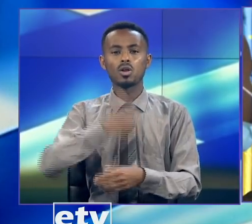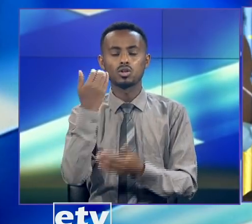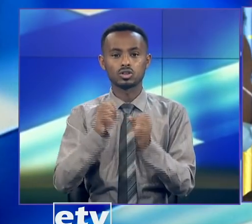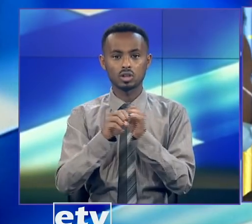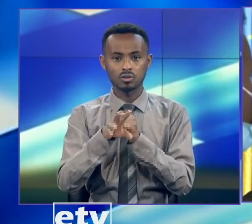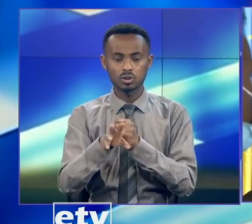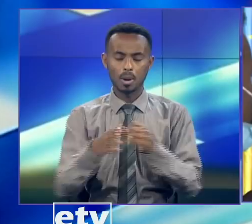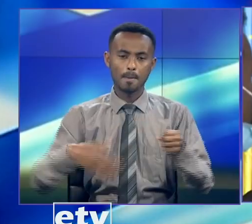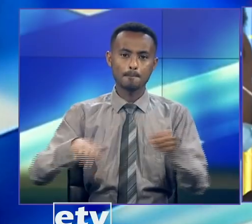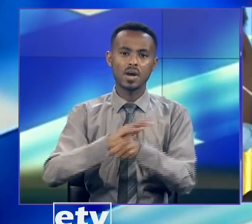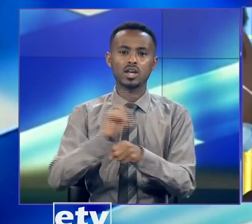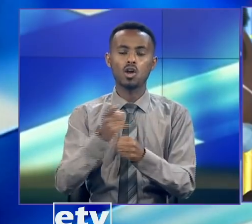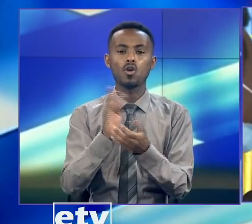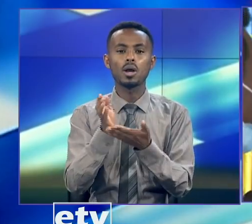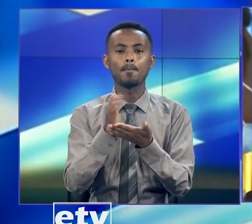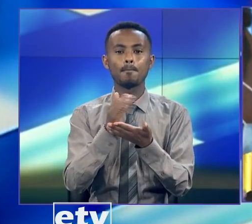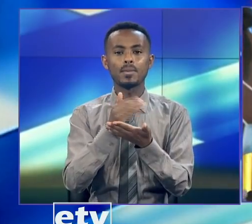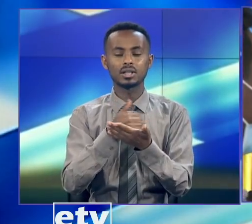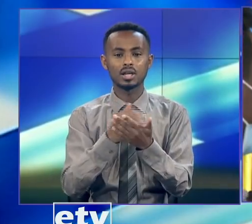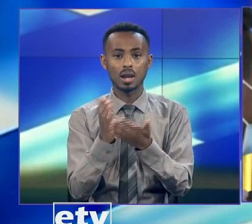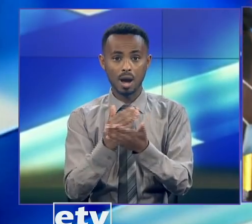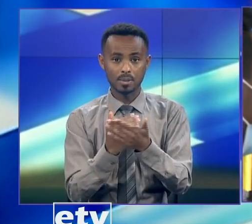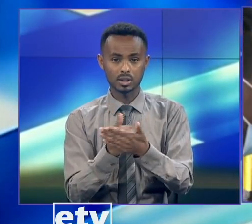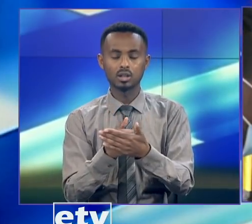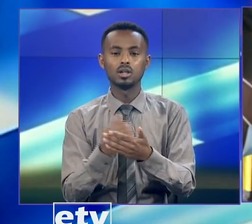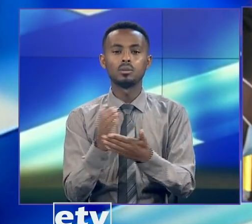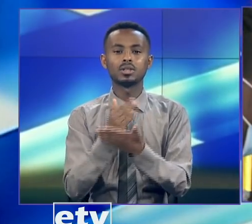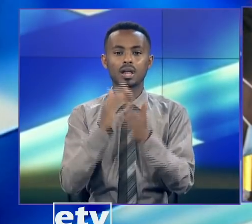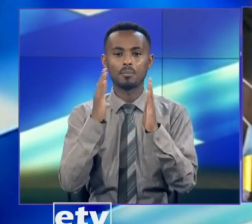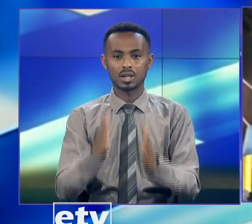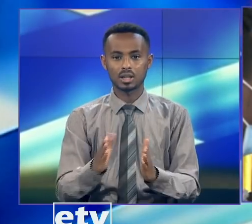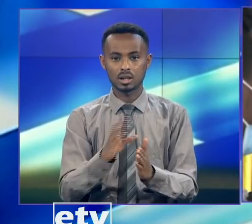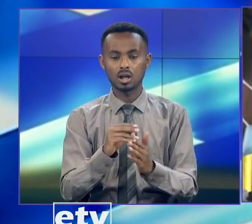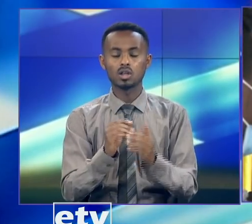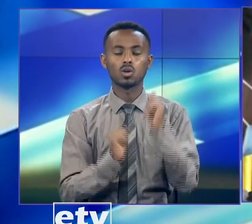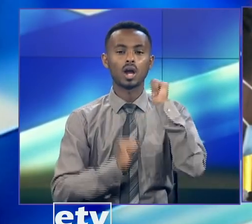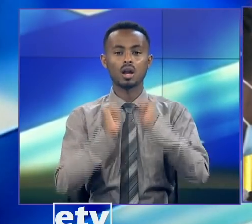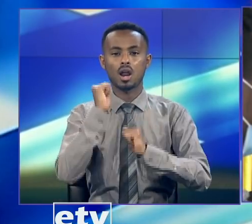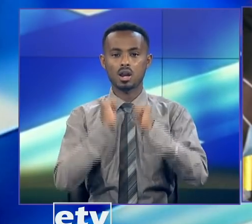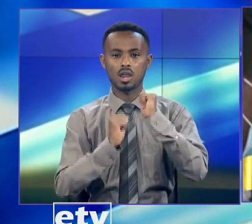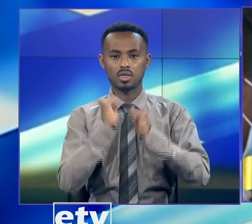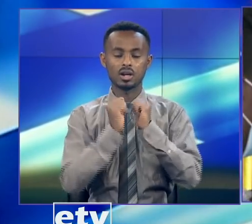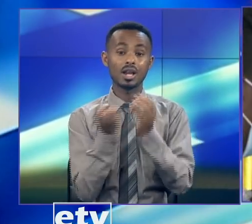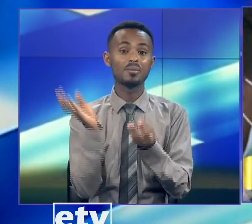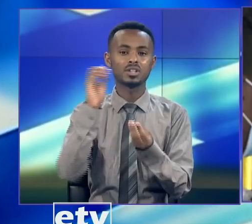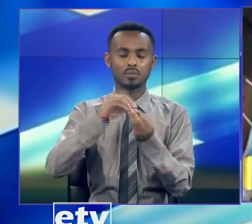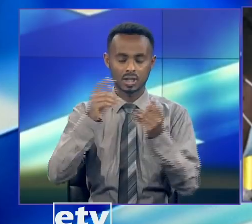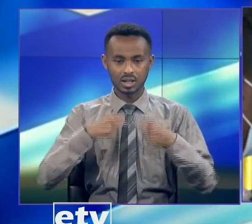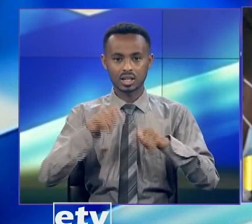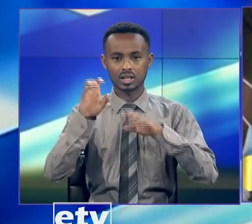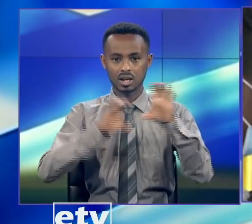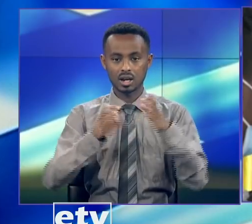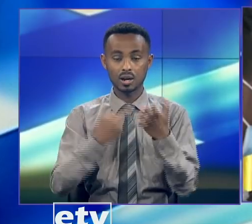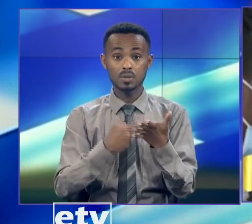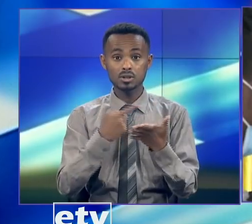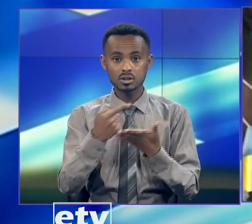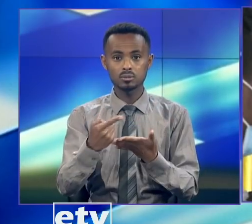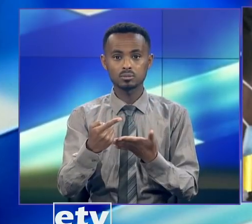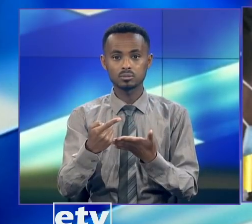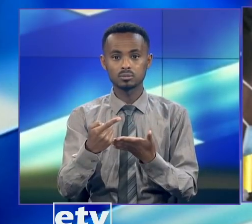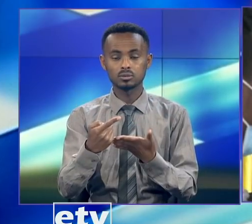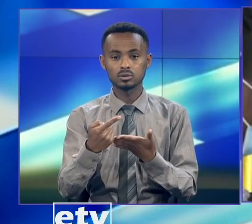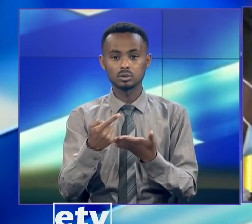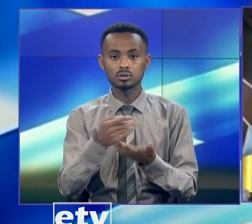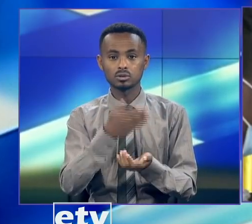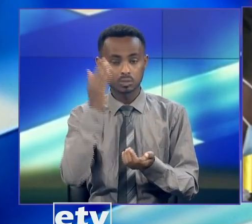ዘርፎች በቂ የሆነ ምርት ለማምረት ምርታማነትና ተወዳዳሪነትን ለመጨመር ጥረት ይደረጋል። በዚሁም